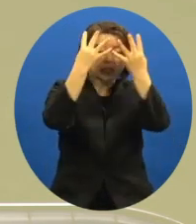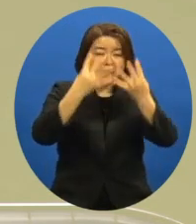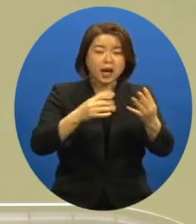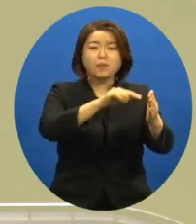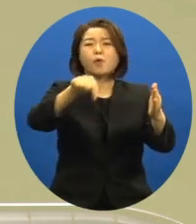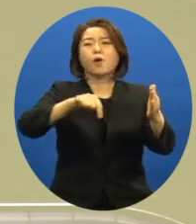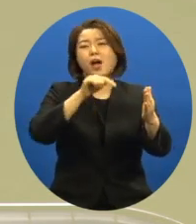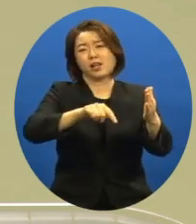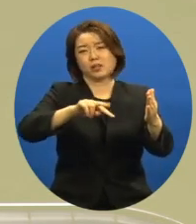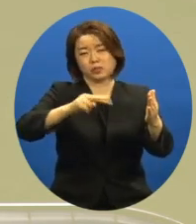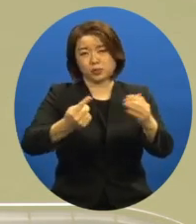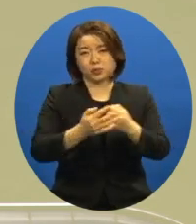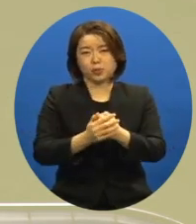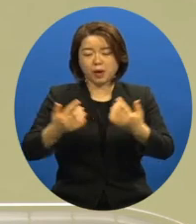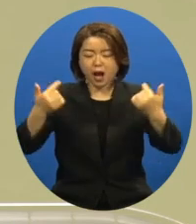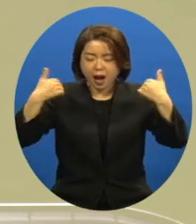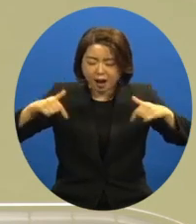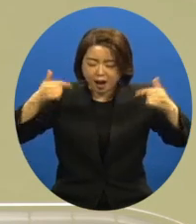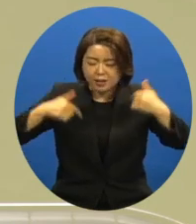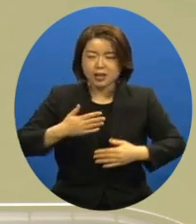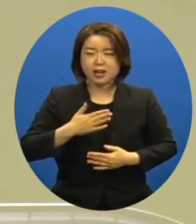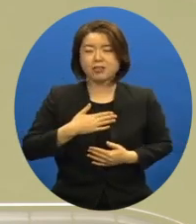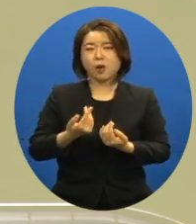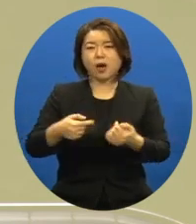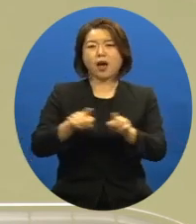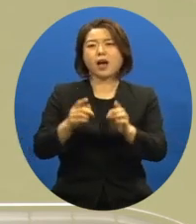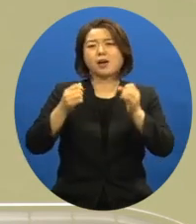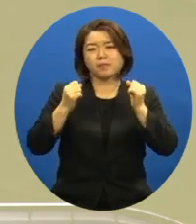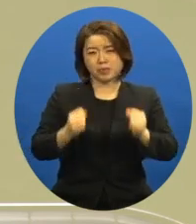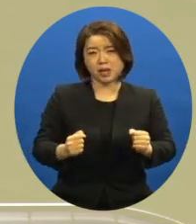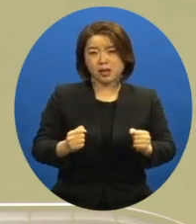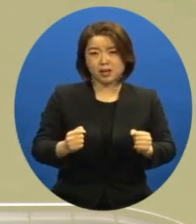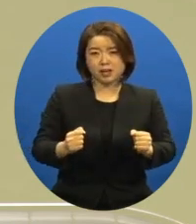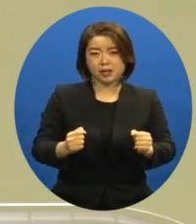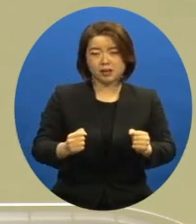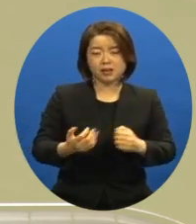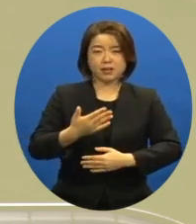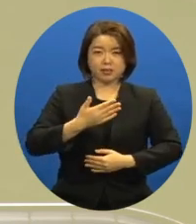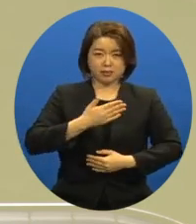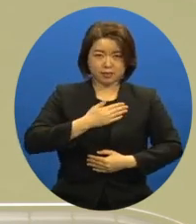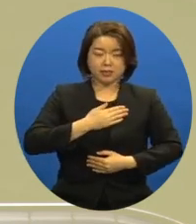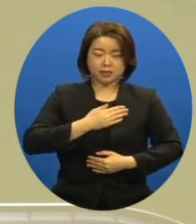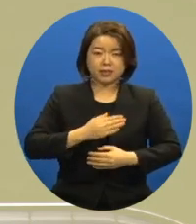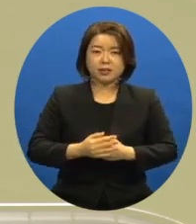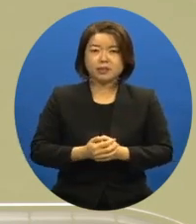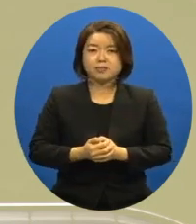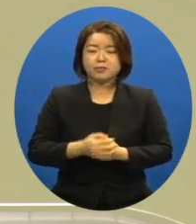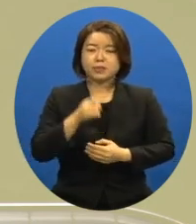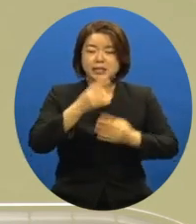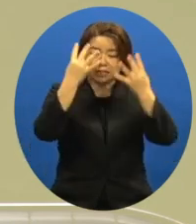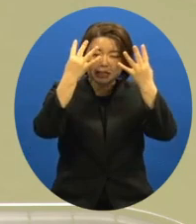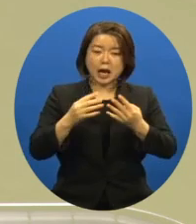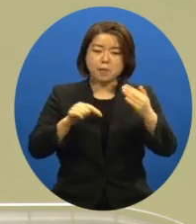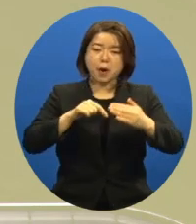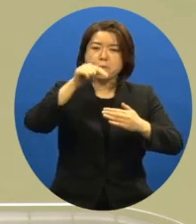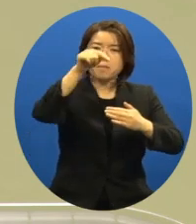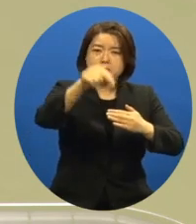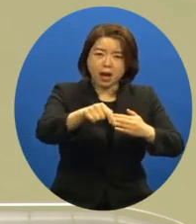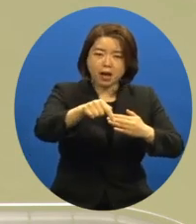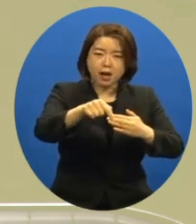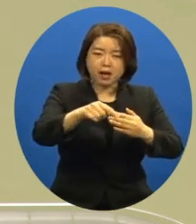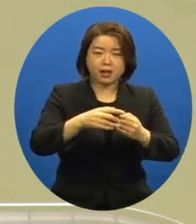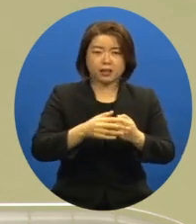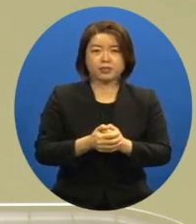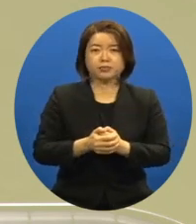안에서도 언제나 저와 함께 하셨습니다. 제가 이 감옥 바깥에 나와서